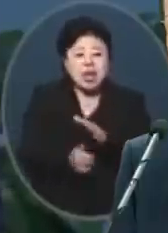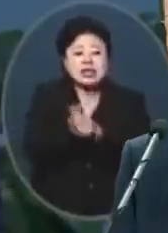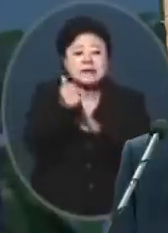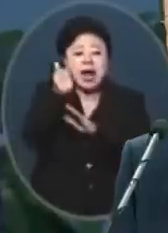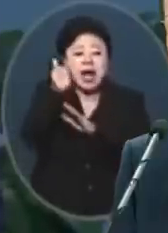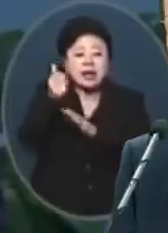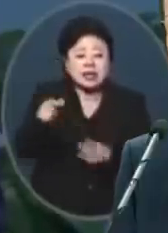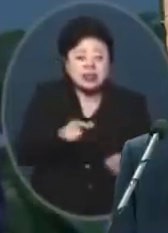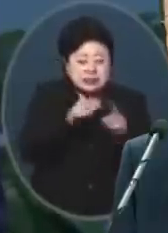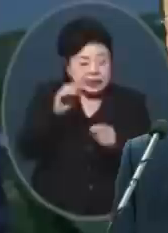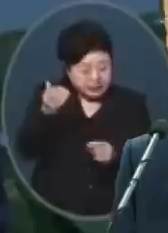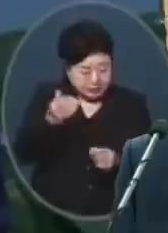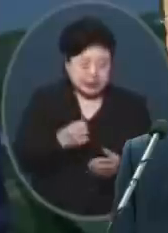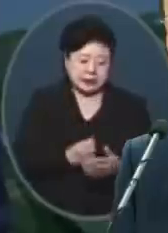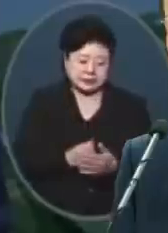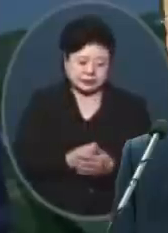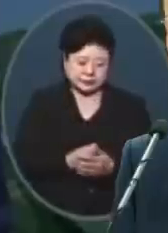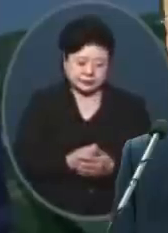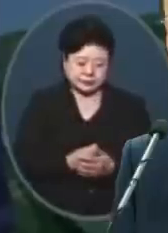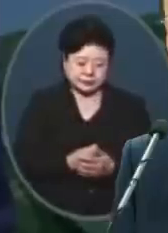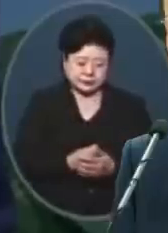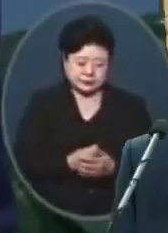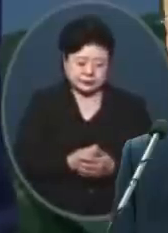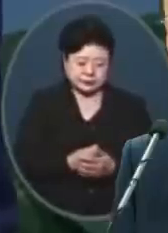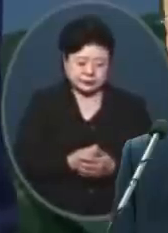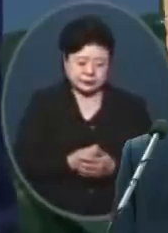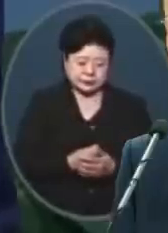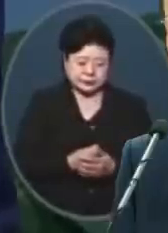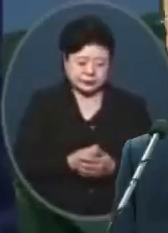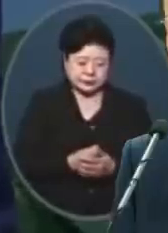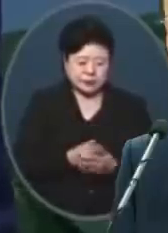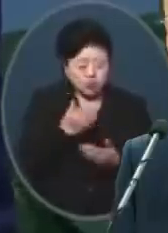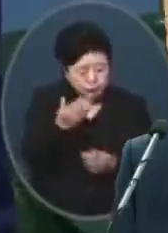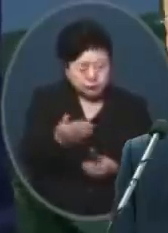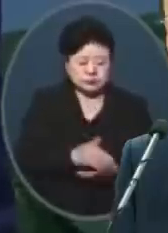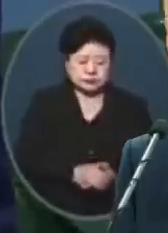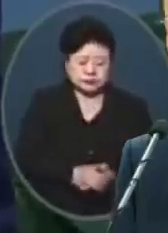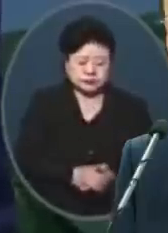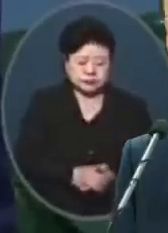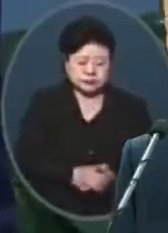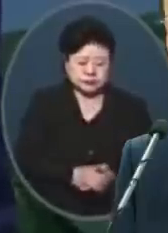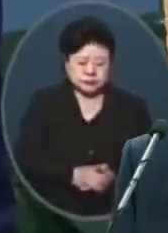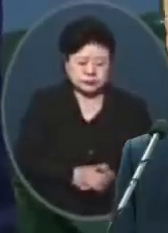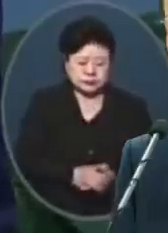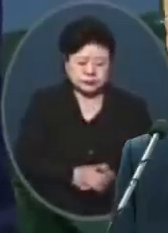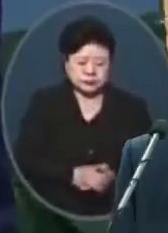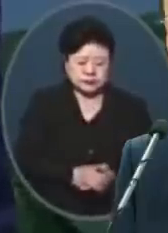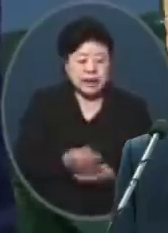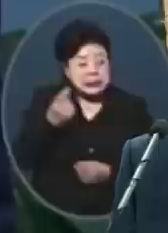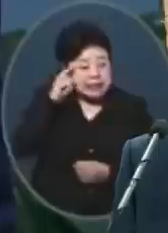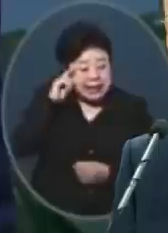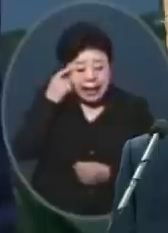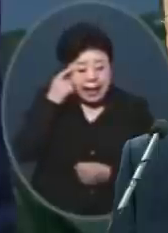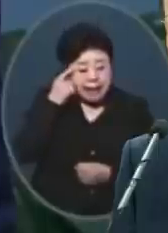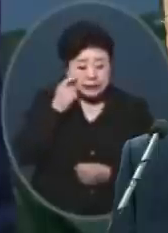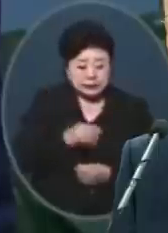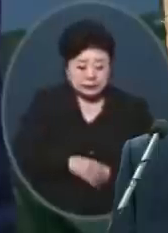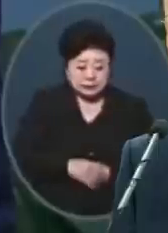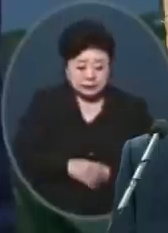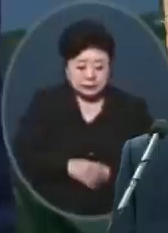희망찬 삶을 살기 때문에 그런 것입니다 여러분 생각이